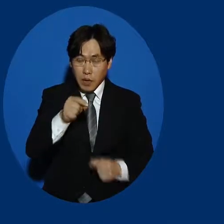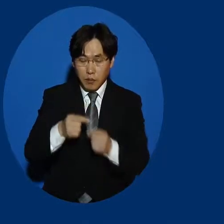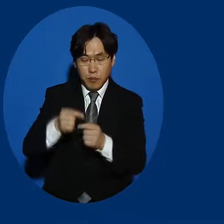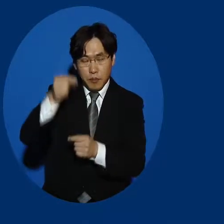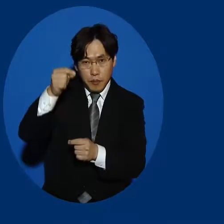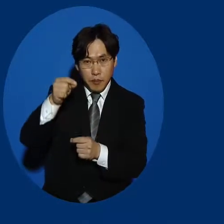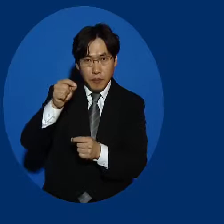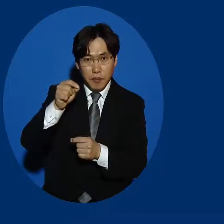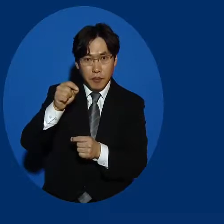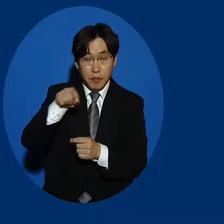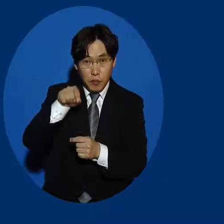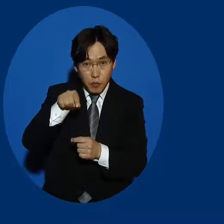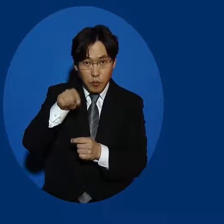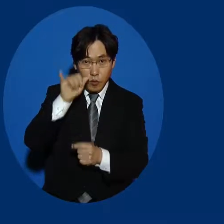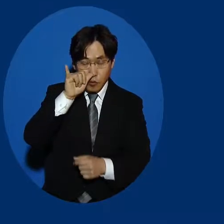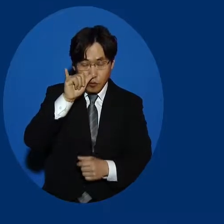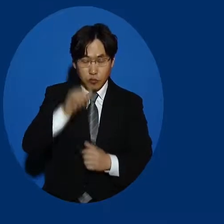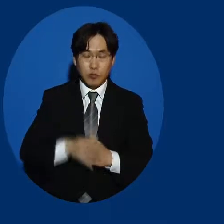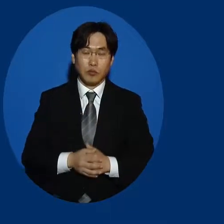빨대라고 하나요?